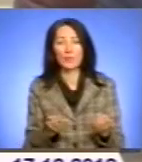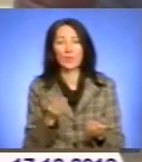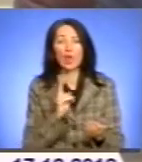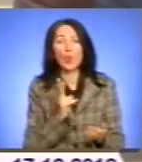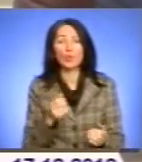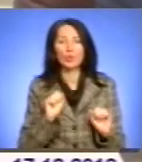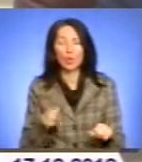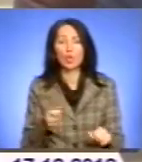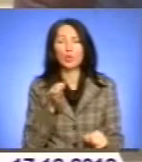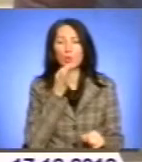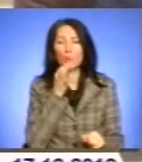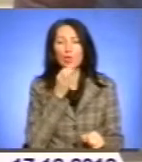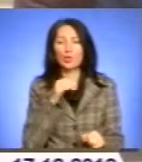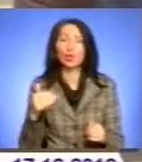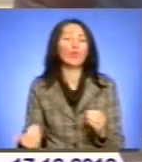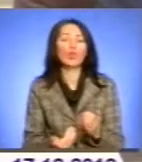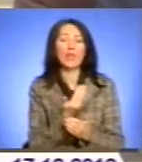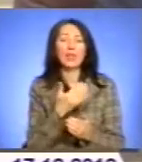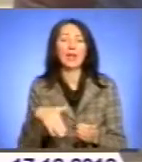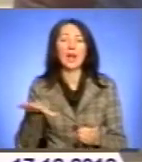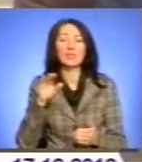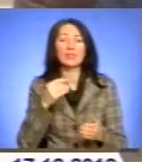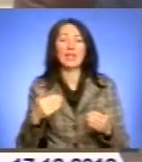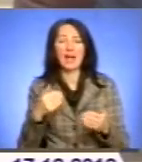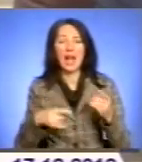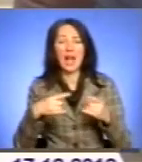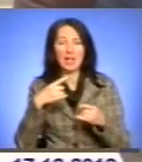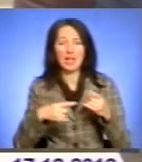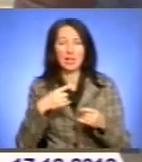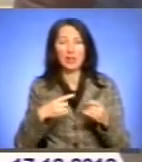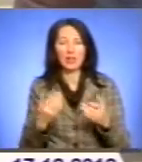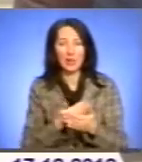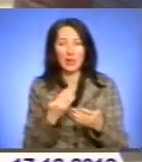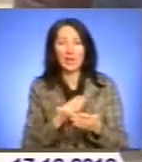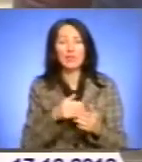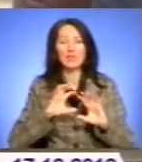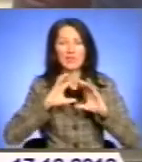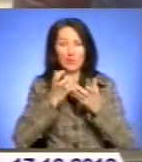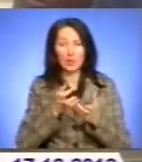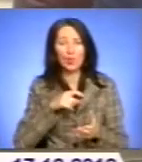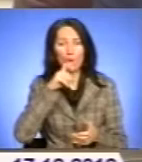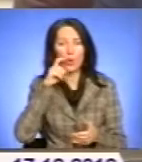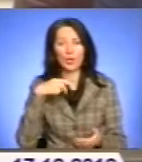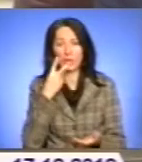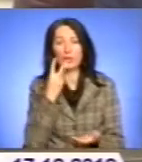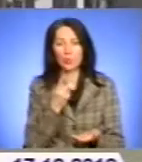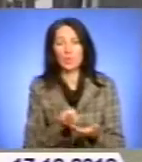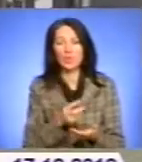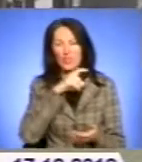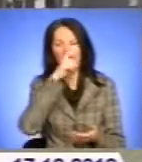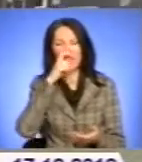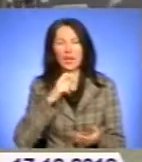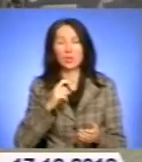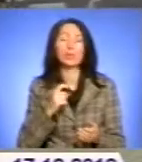сподобатись, що в новинах всіх телеканалів світу через це Україна поставала в негарному світлі.